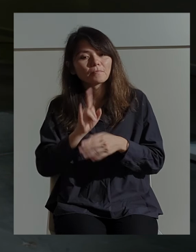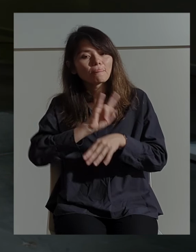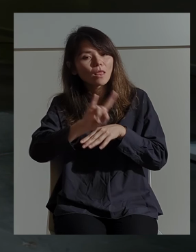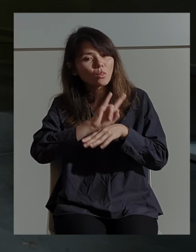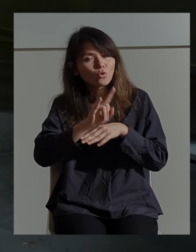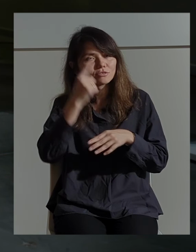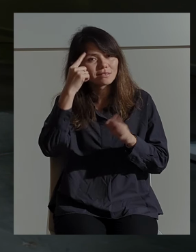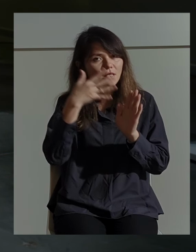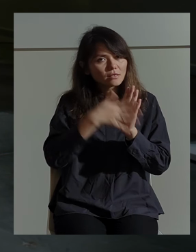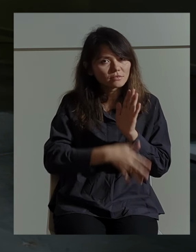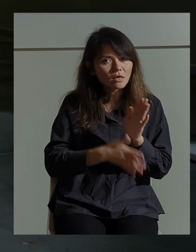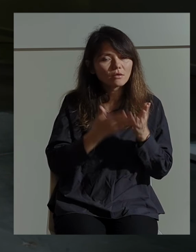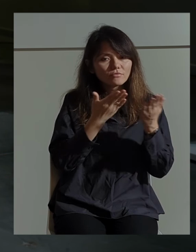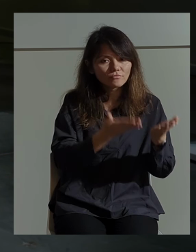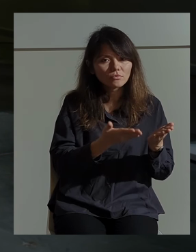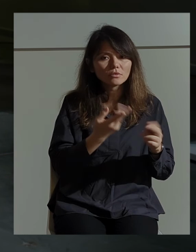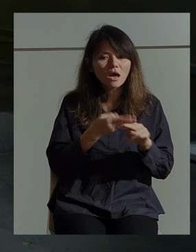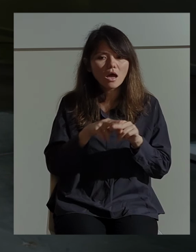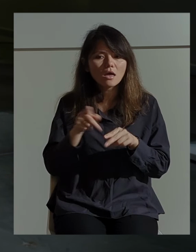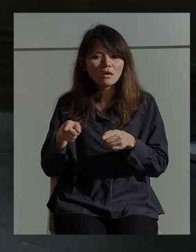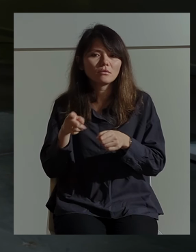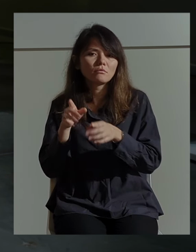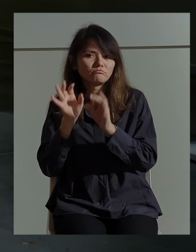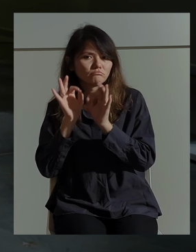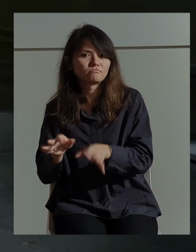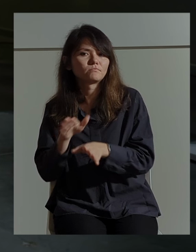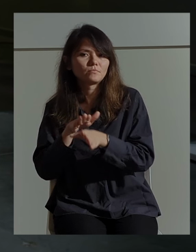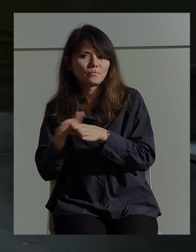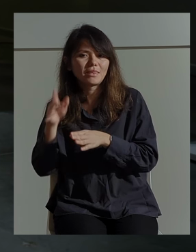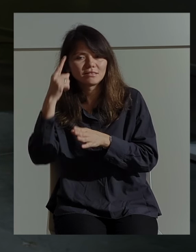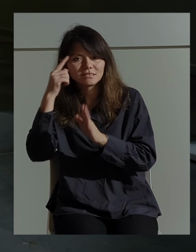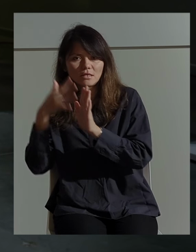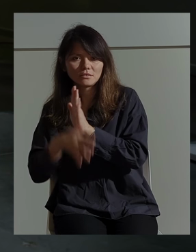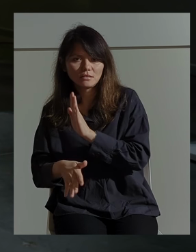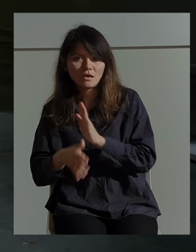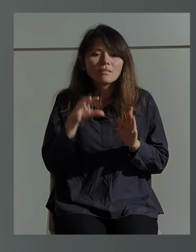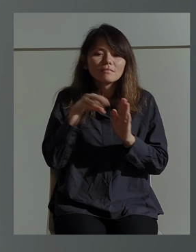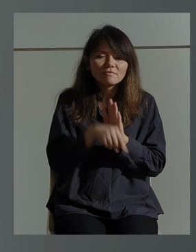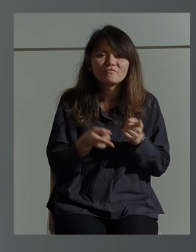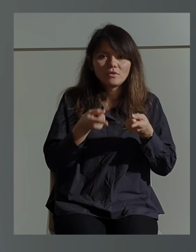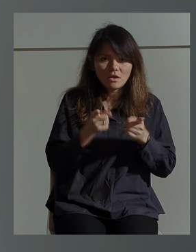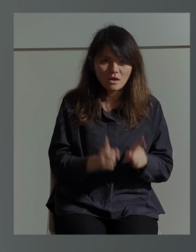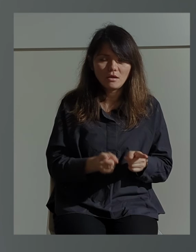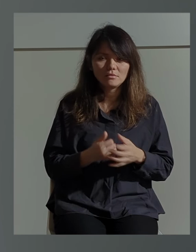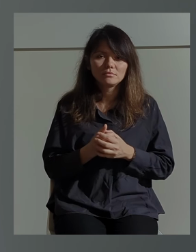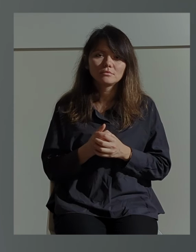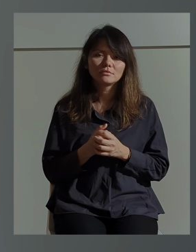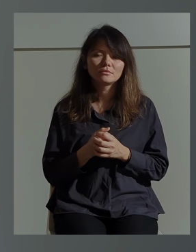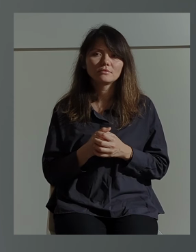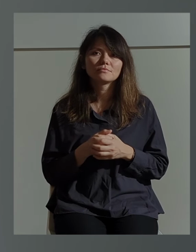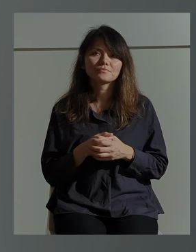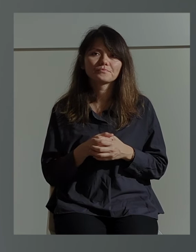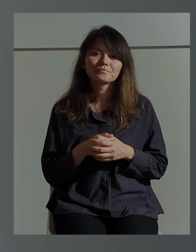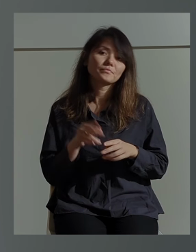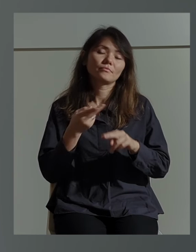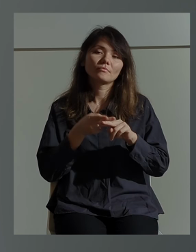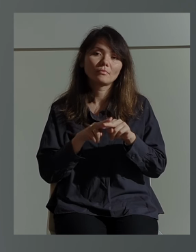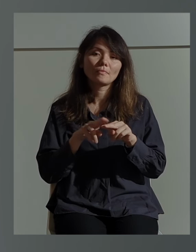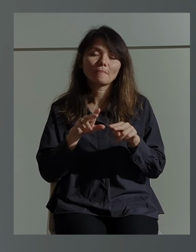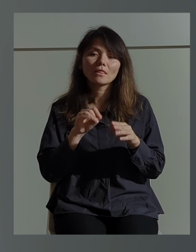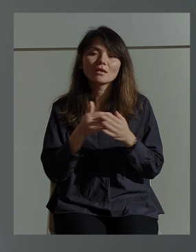форма пожалуйста подлинного сознания вот или реальной реальности от этого со временем